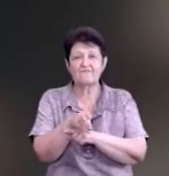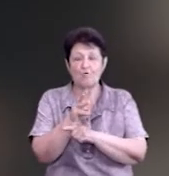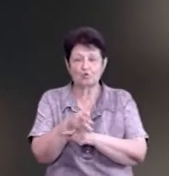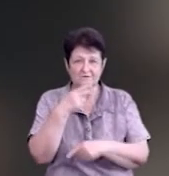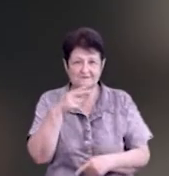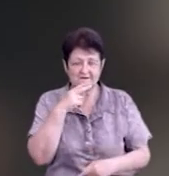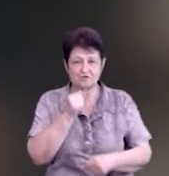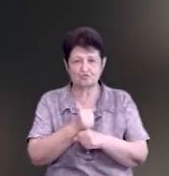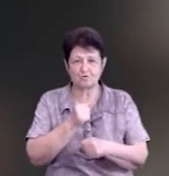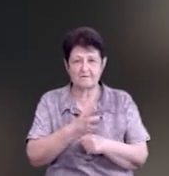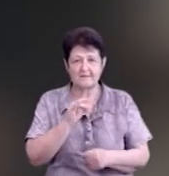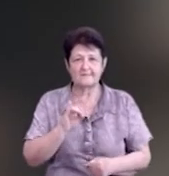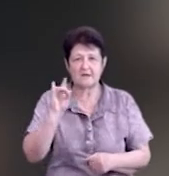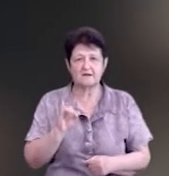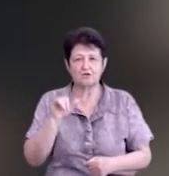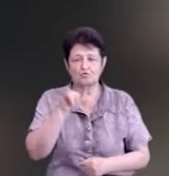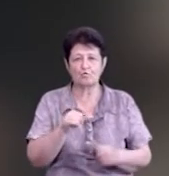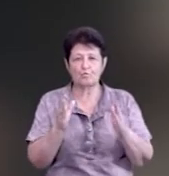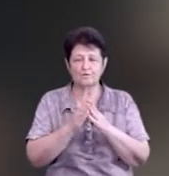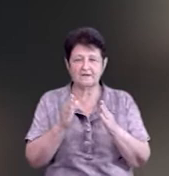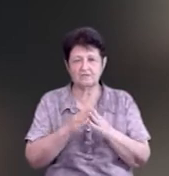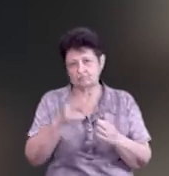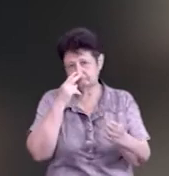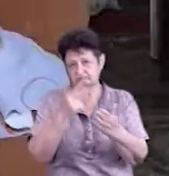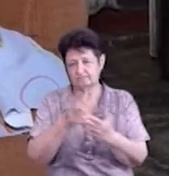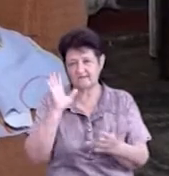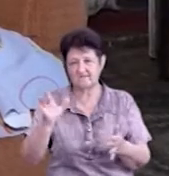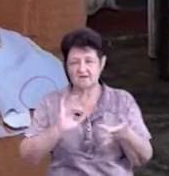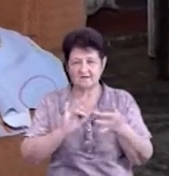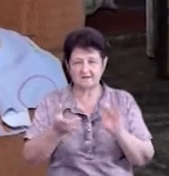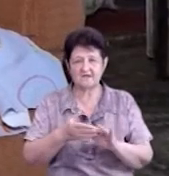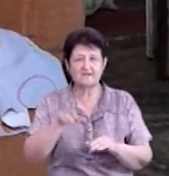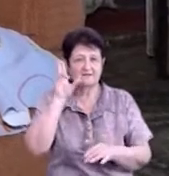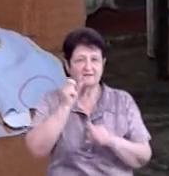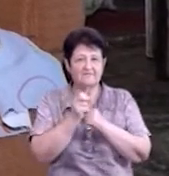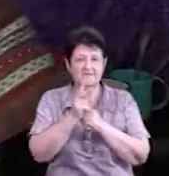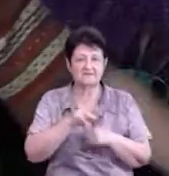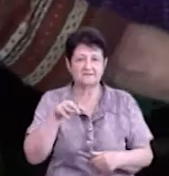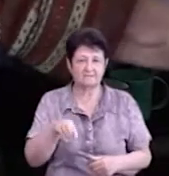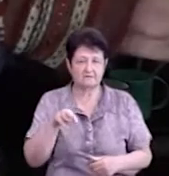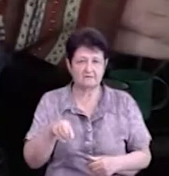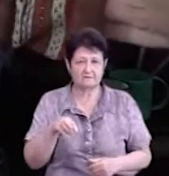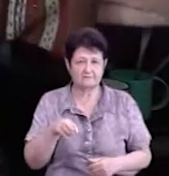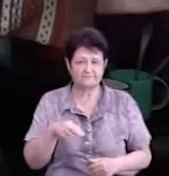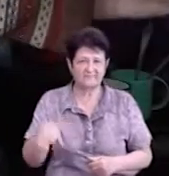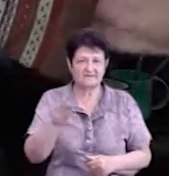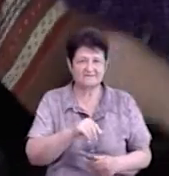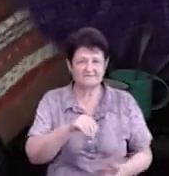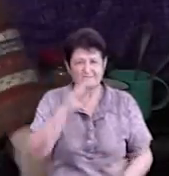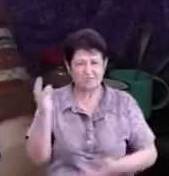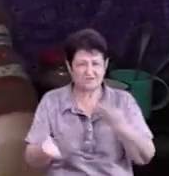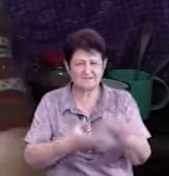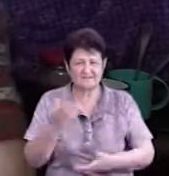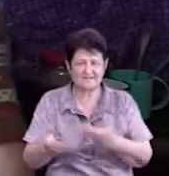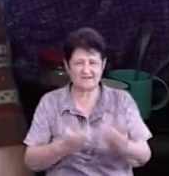із хлопців зробив на кріслі в будинку Надії та виклав його в Інстаграм. Дата – 12 березня. Все поперекидали,